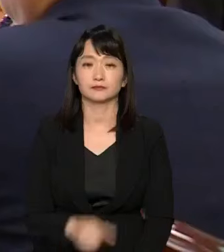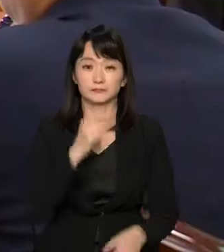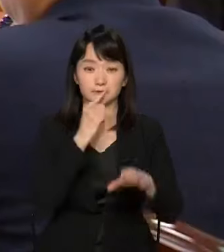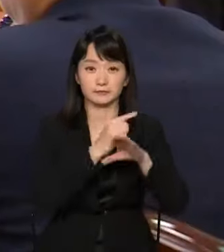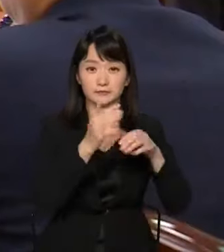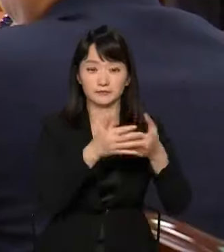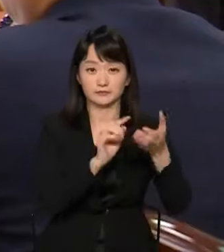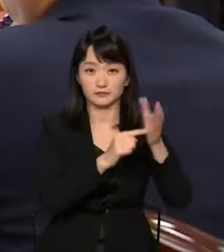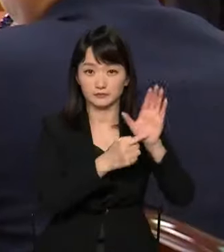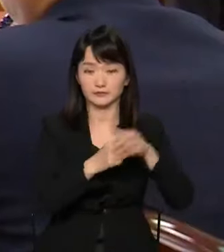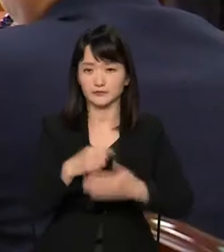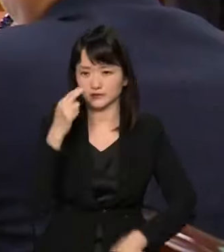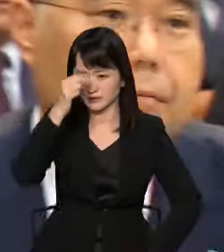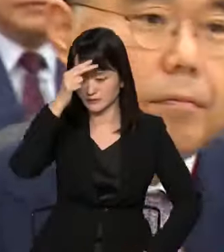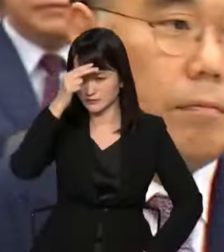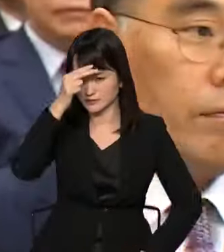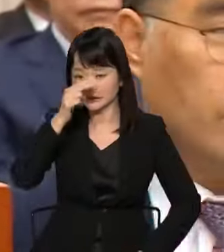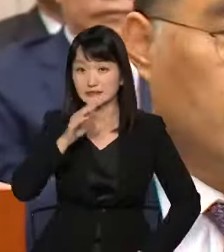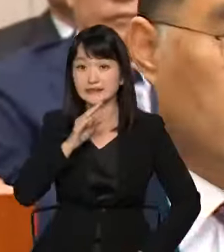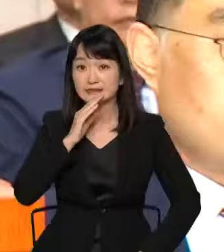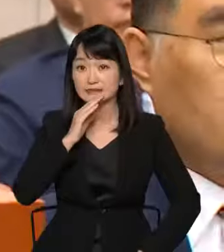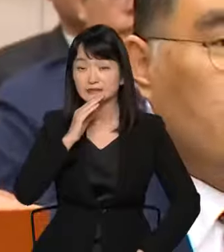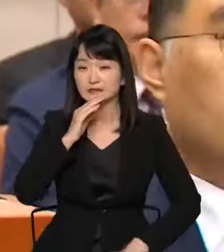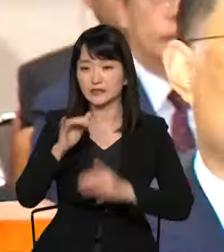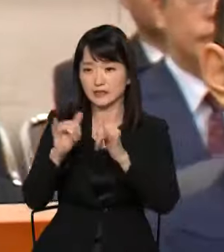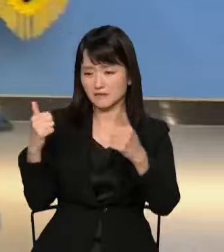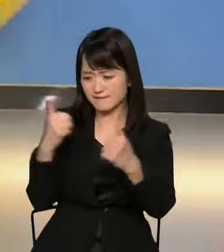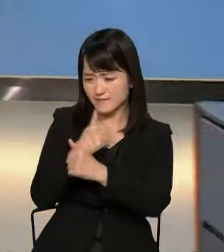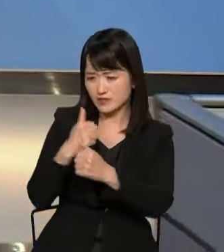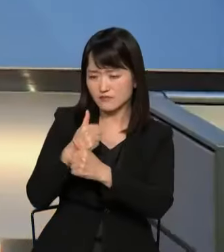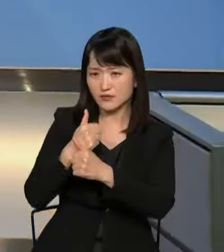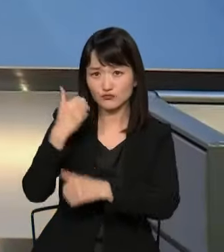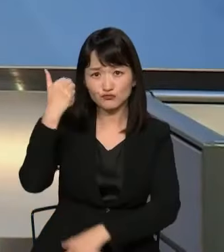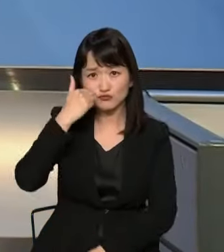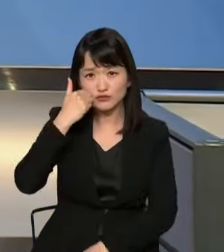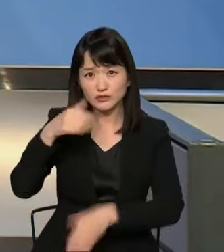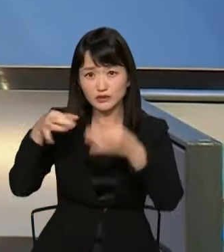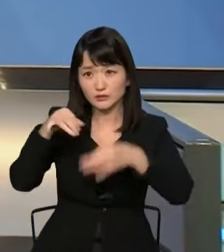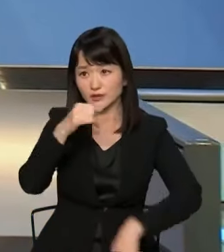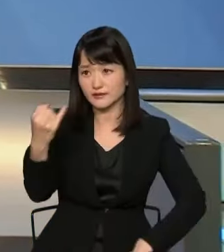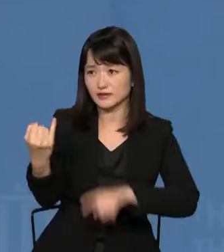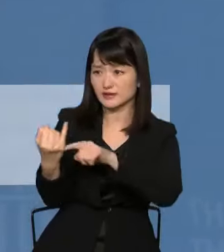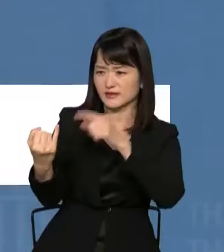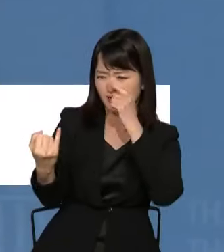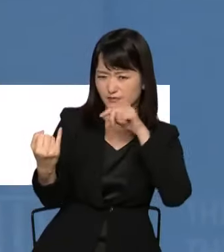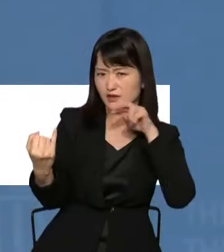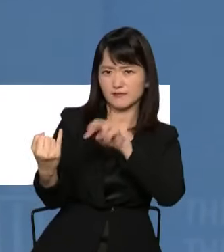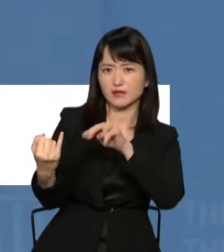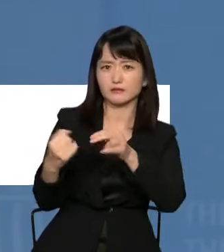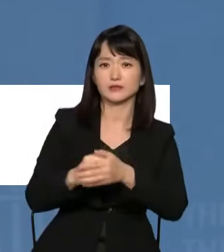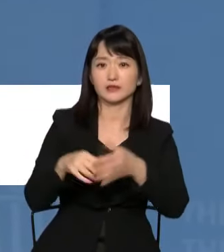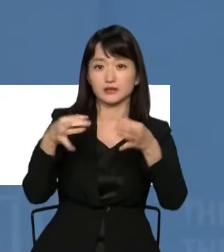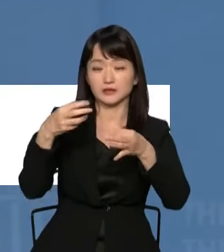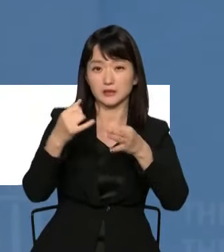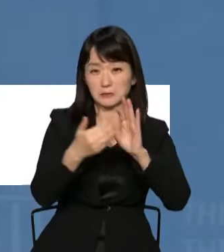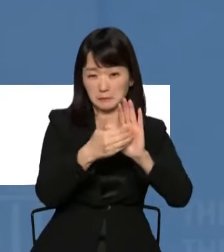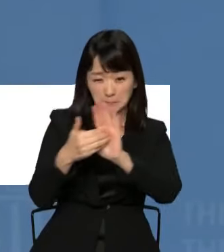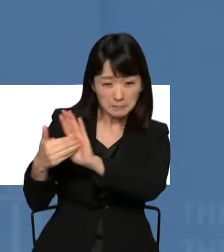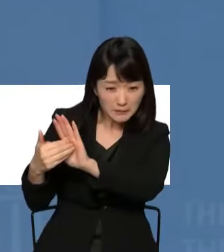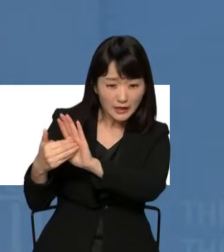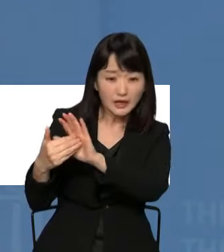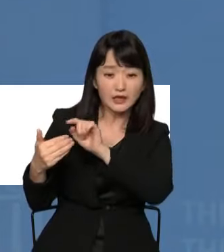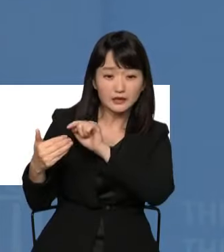민주당은 검찰의 실질적인 임명권자가 김건희 여사냐며 날을 세웠습니다. 김건희 여사 방탄집단으로 전락한